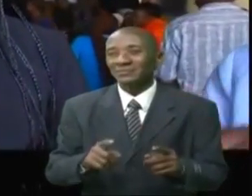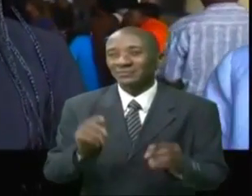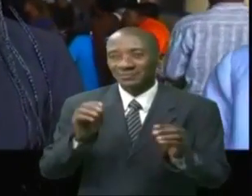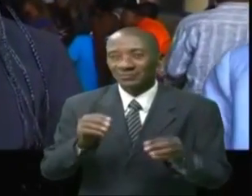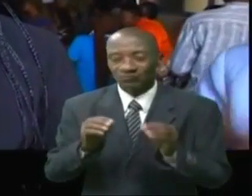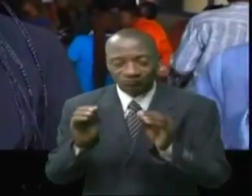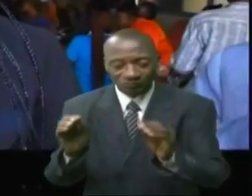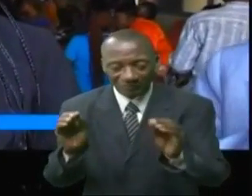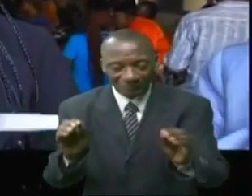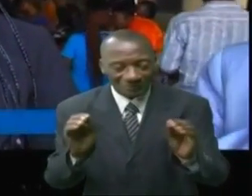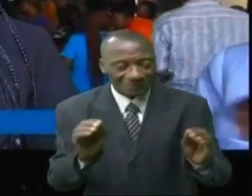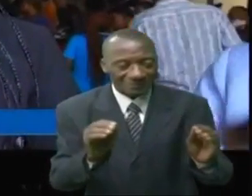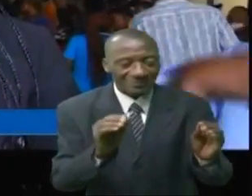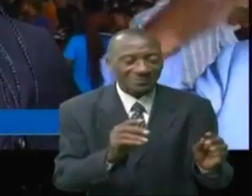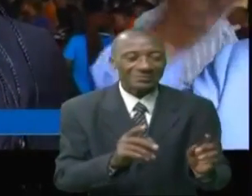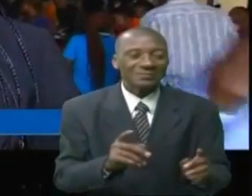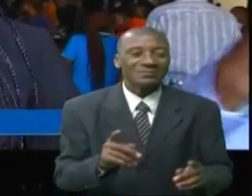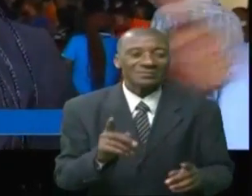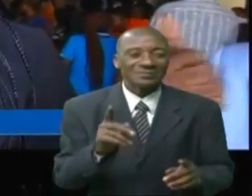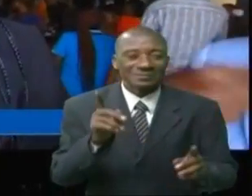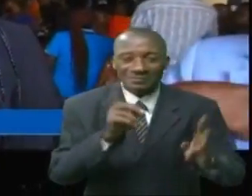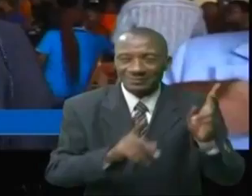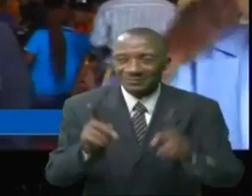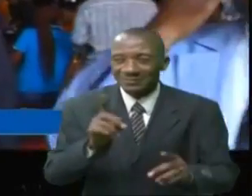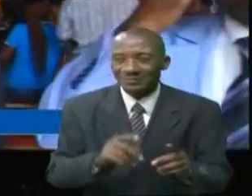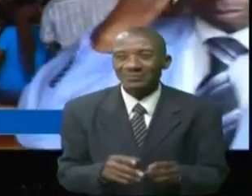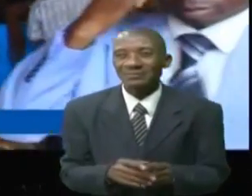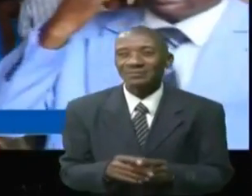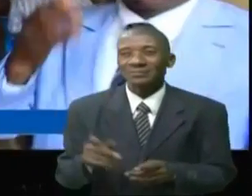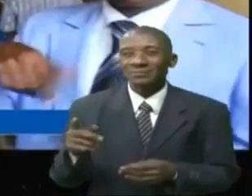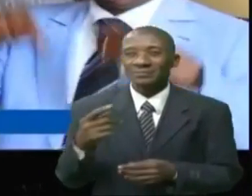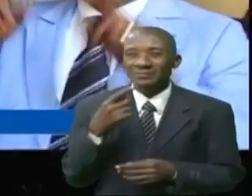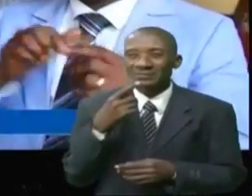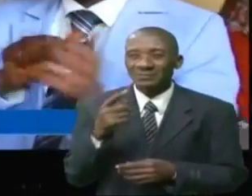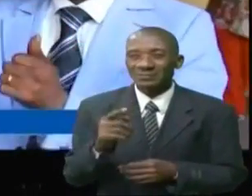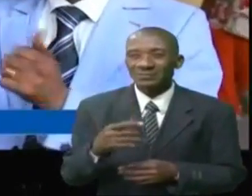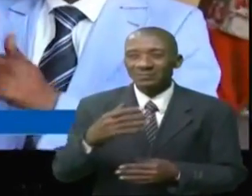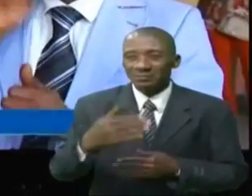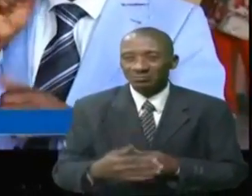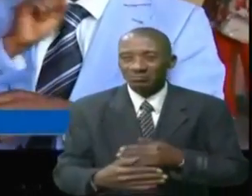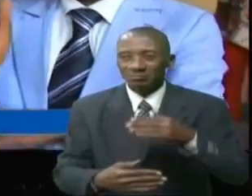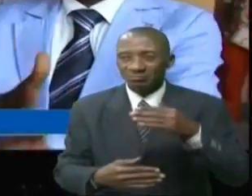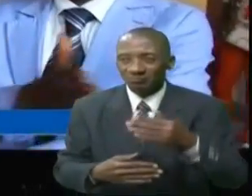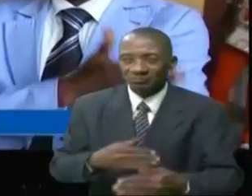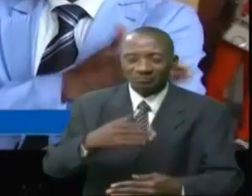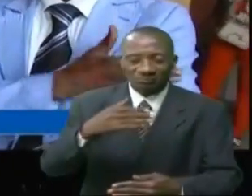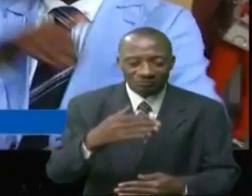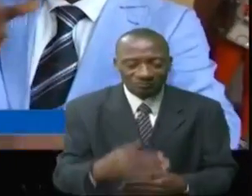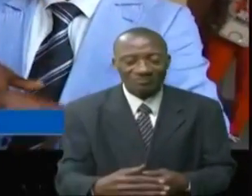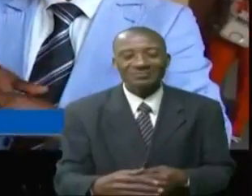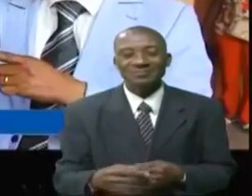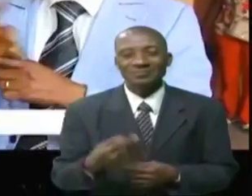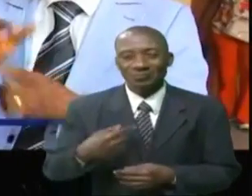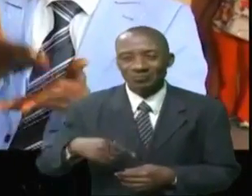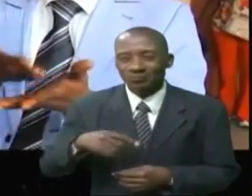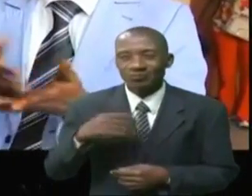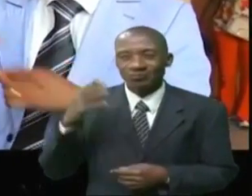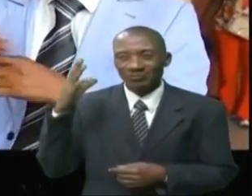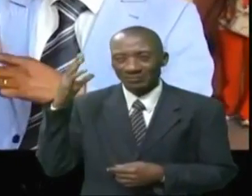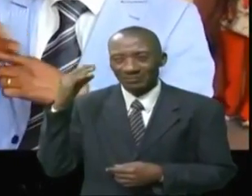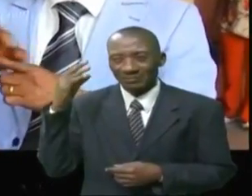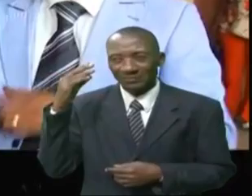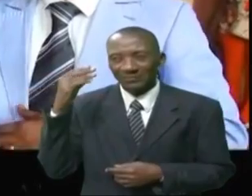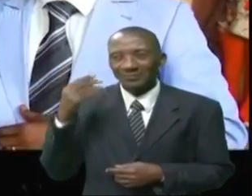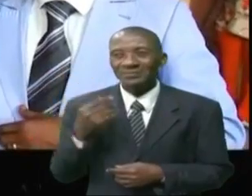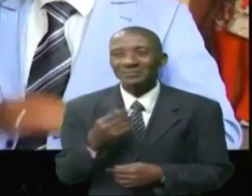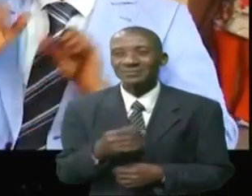encourager les sourds dans cette excellence parce qu'on se rend compte qu'au fur des années, les sourds sont en train de progresser au sein de notre République, former des